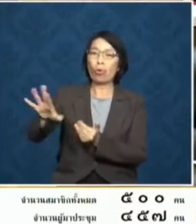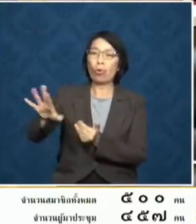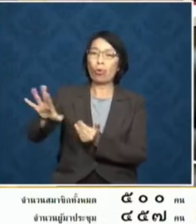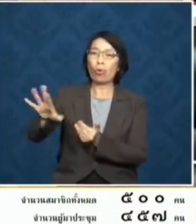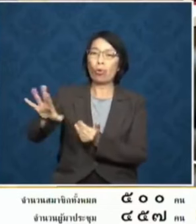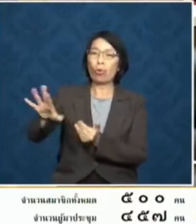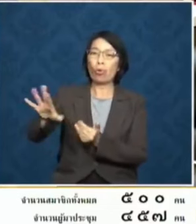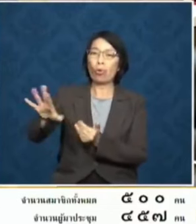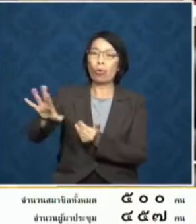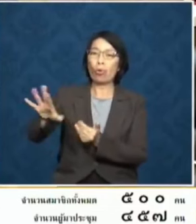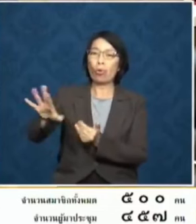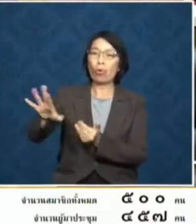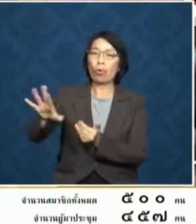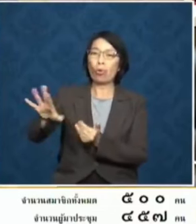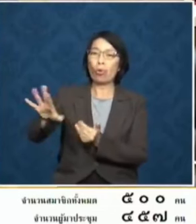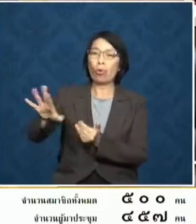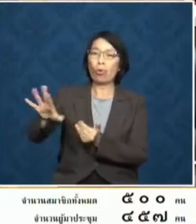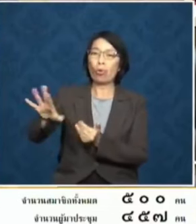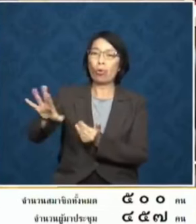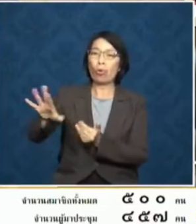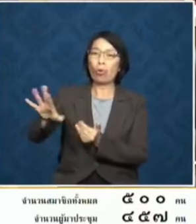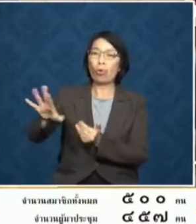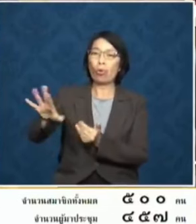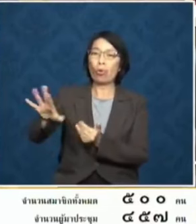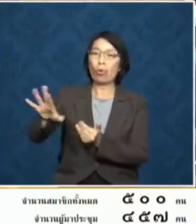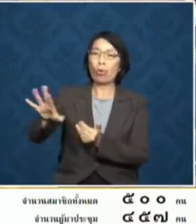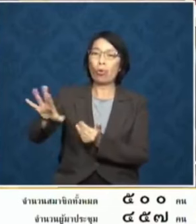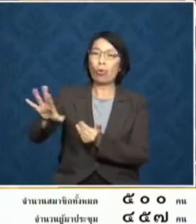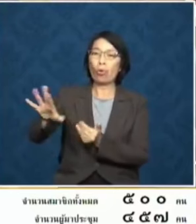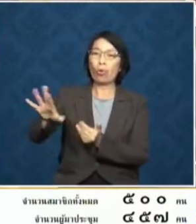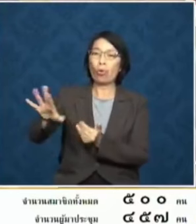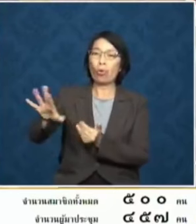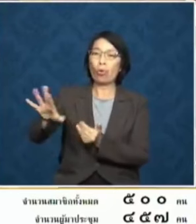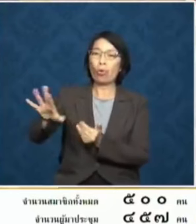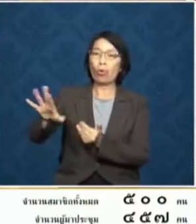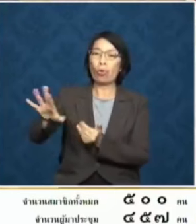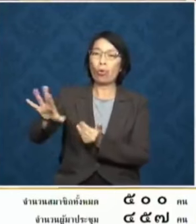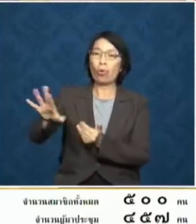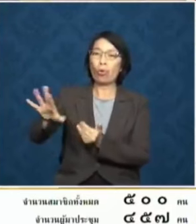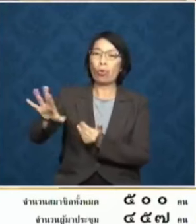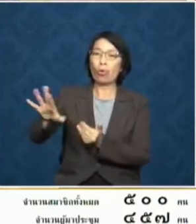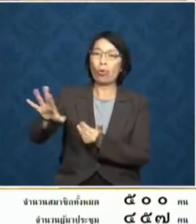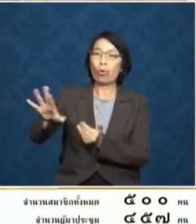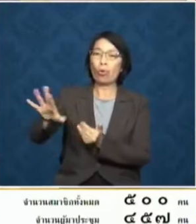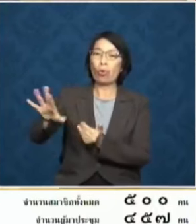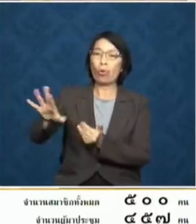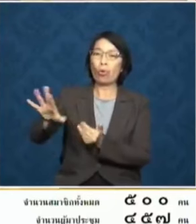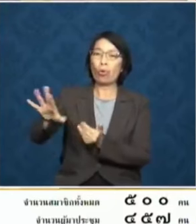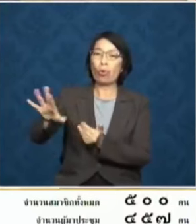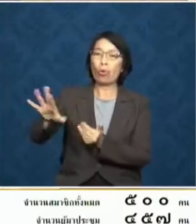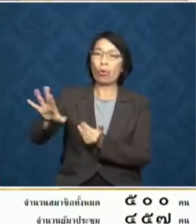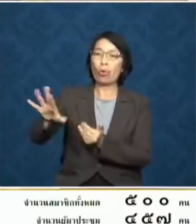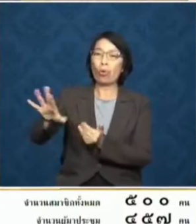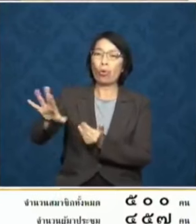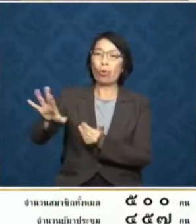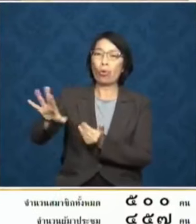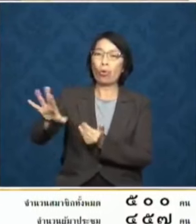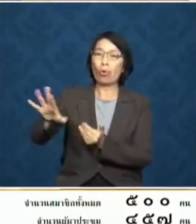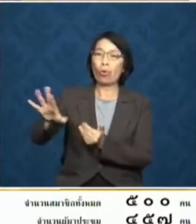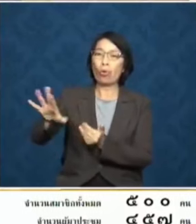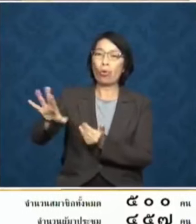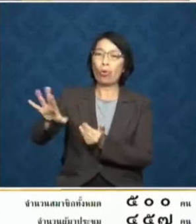งของประเทศทำให้ประเทศไทยต้องถูกดัชนี GDI ซึ่งเป็นดัชนีสากลประจาน